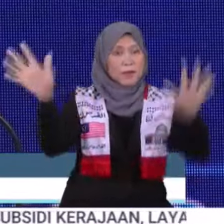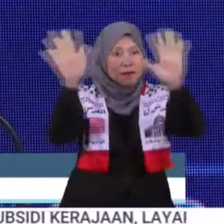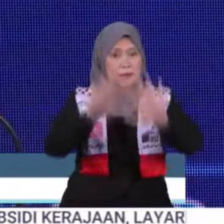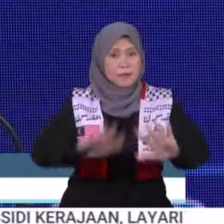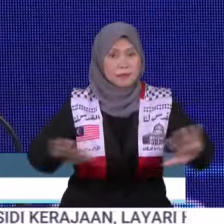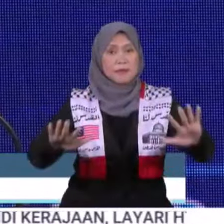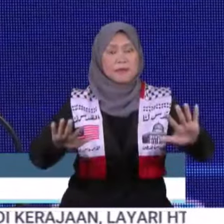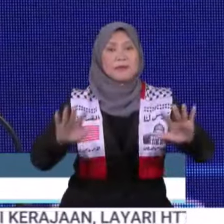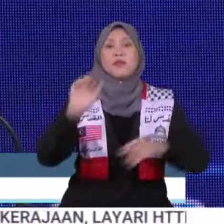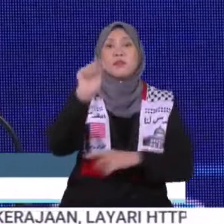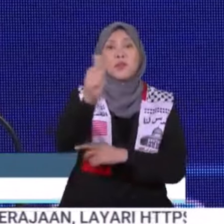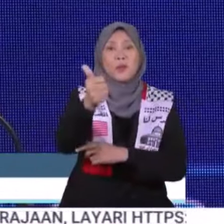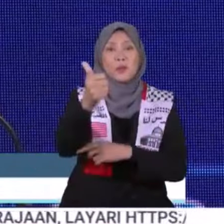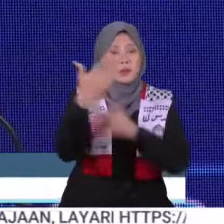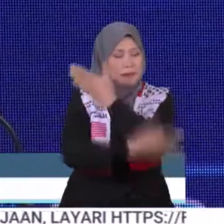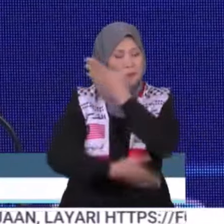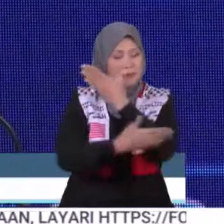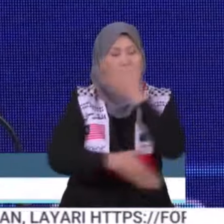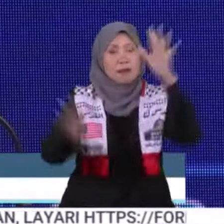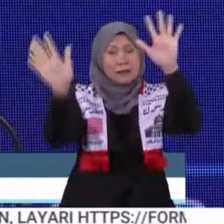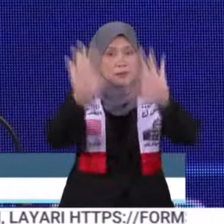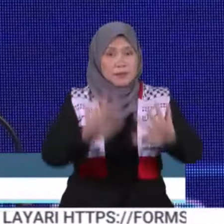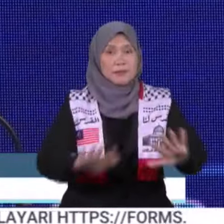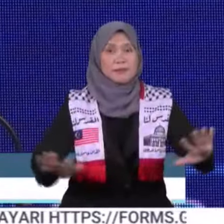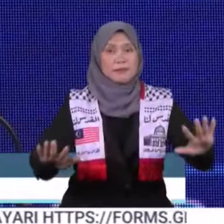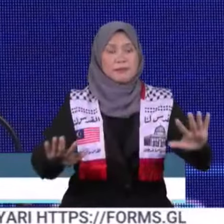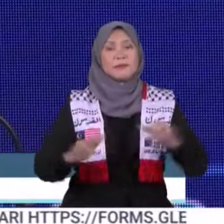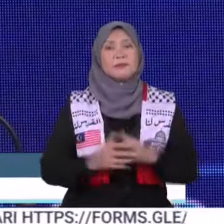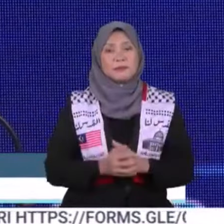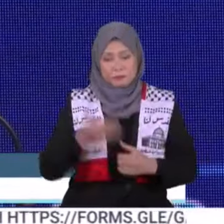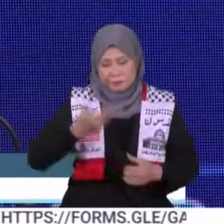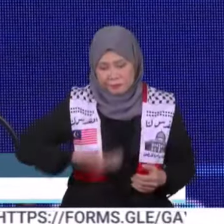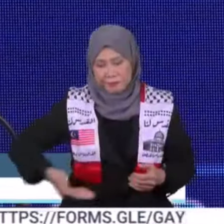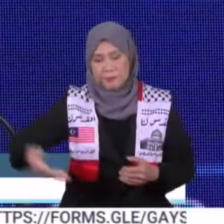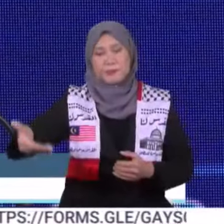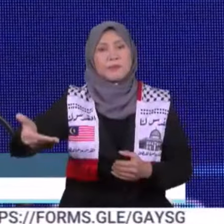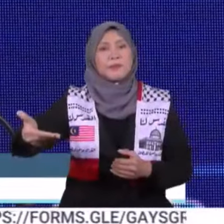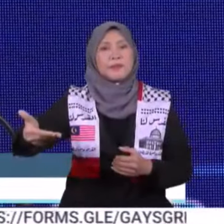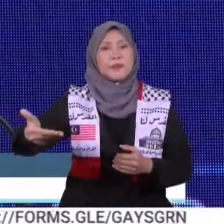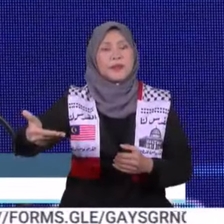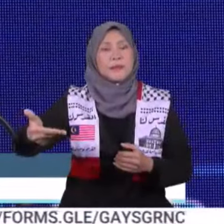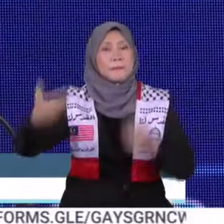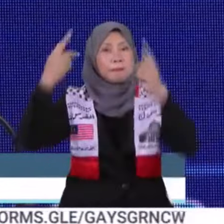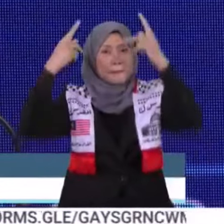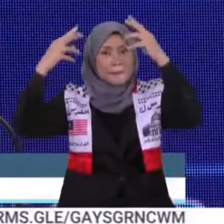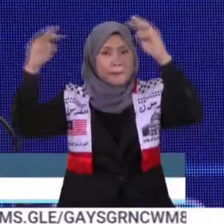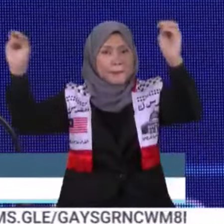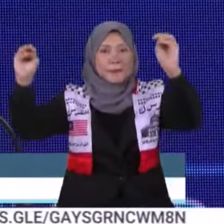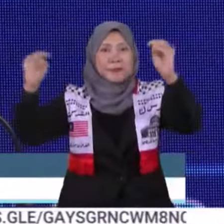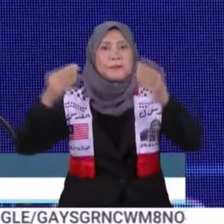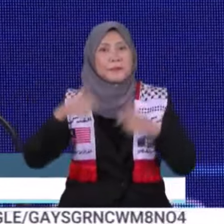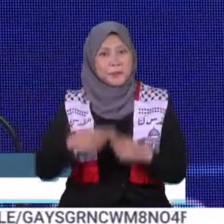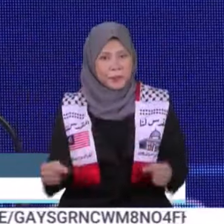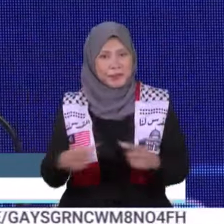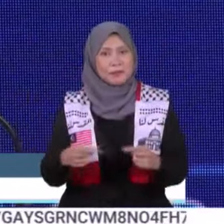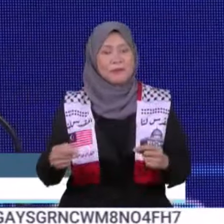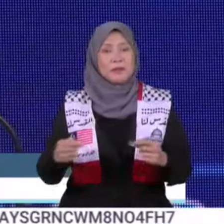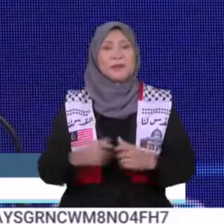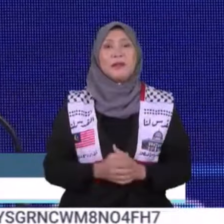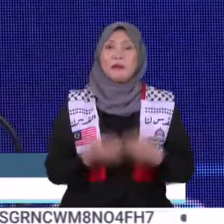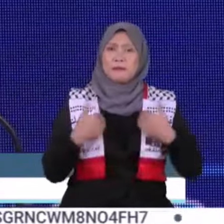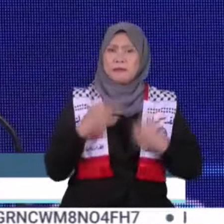kepala negara ASEAN yang diundang oleh kerajaan dan Perdana Menteri Jepun. Ada satu